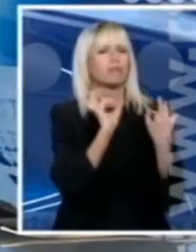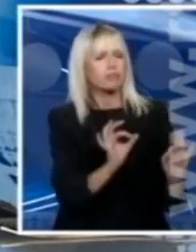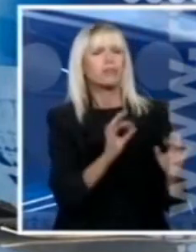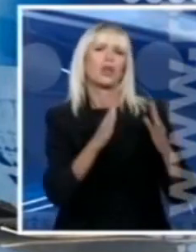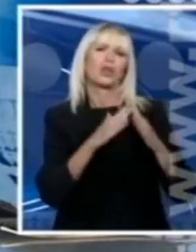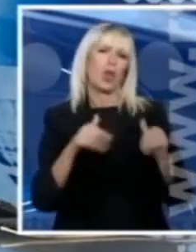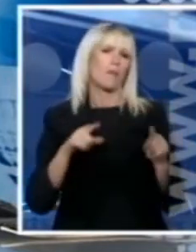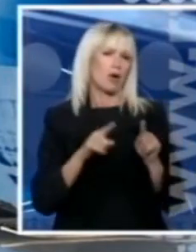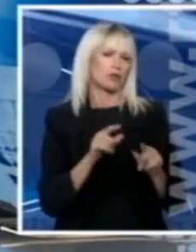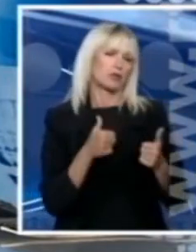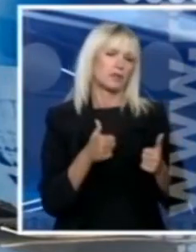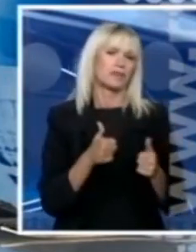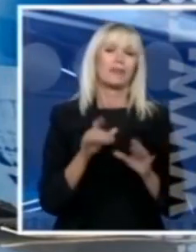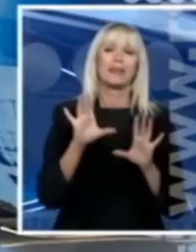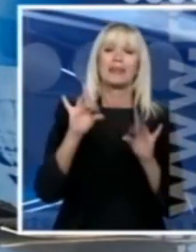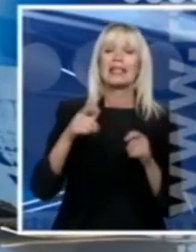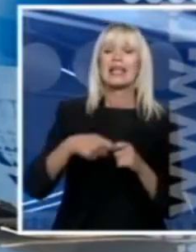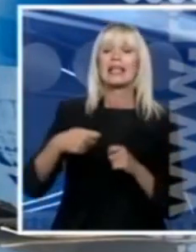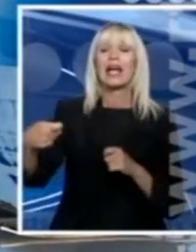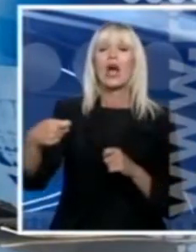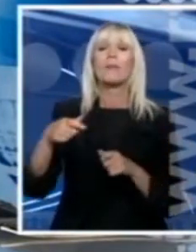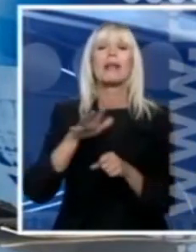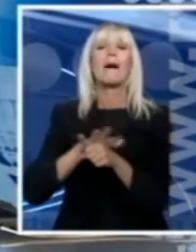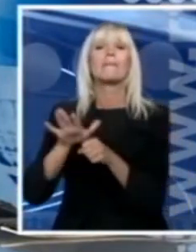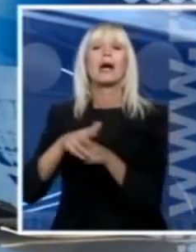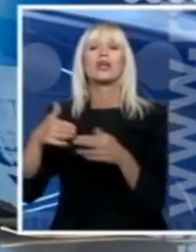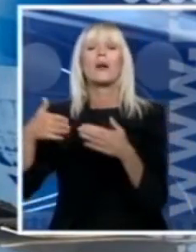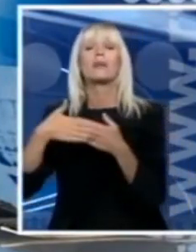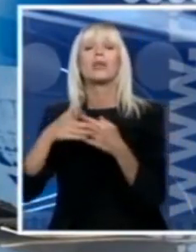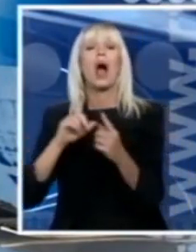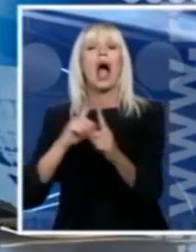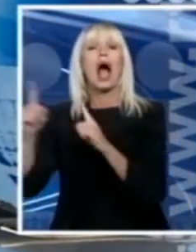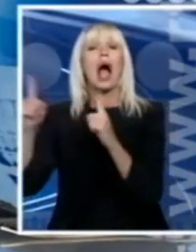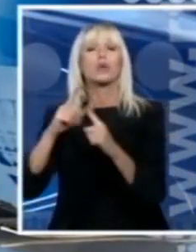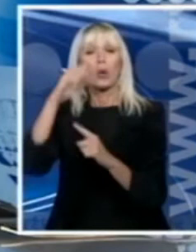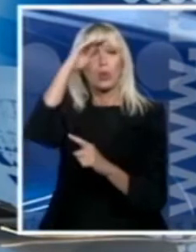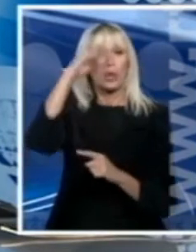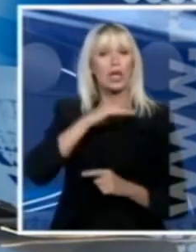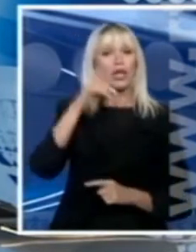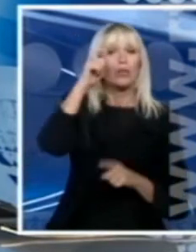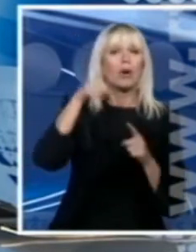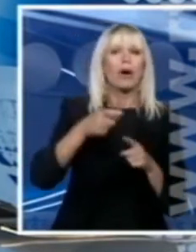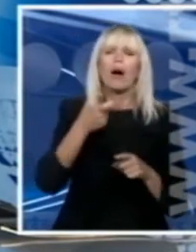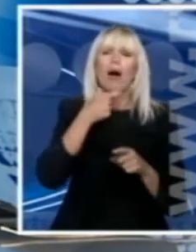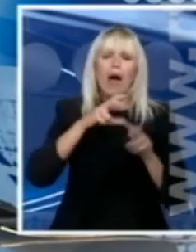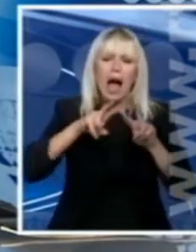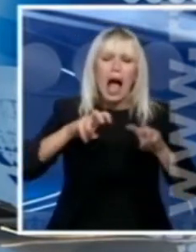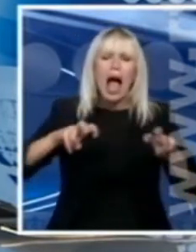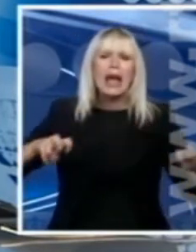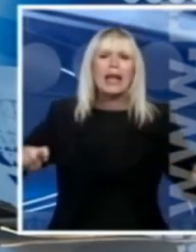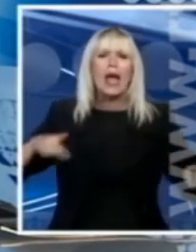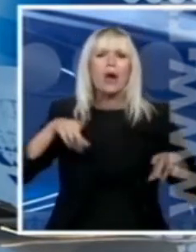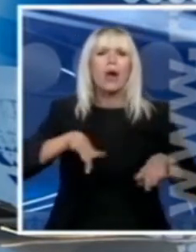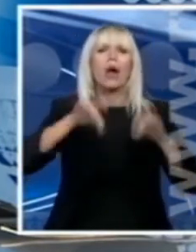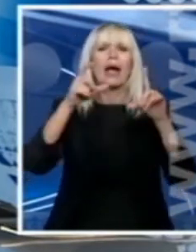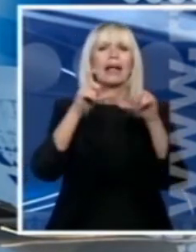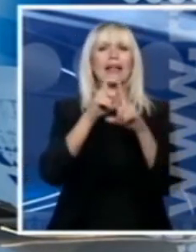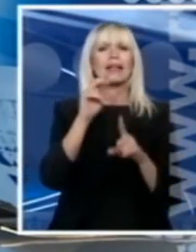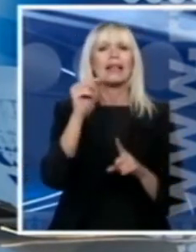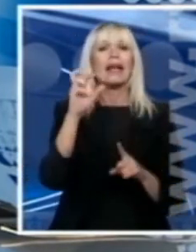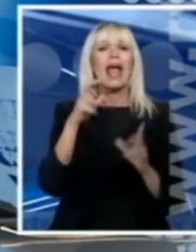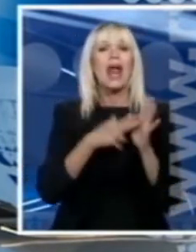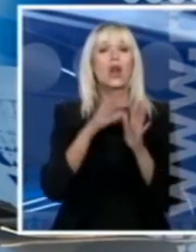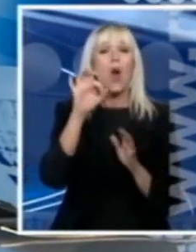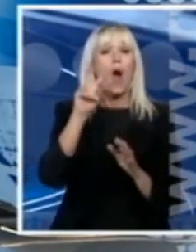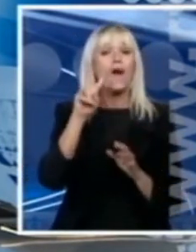Desetak kilometara od Paraćina uz sam autoput Niš-Beograd nalazi se arheološki lokalitet Drenovac. Istraživanja